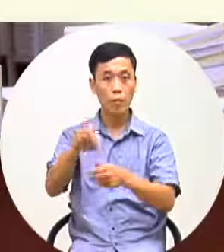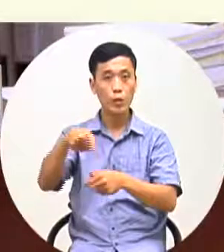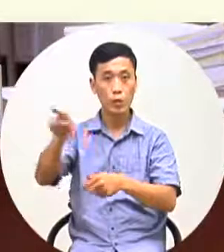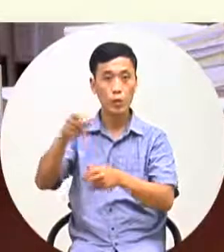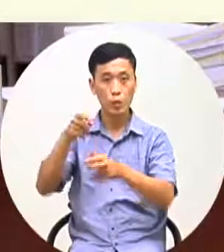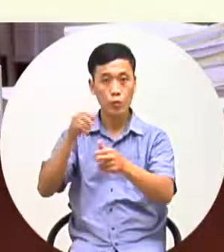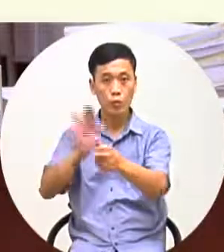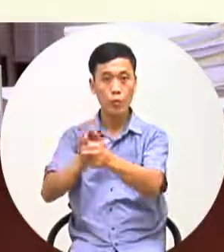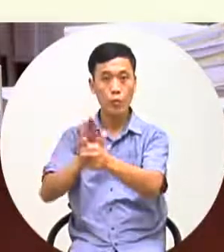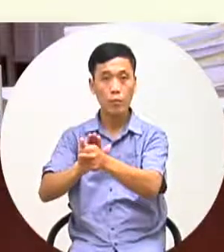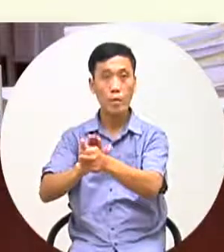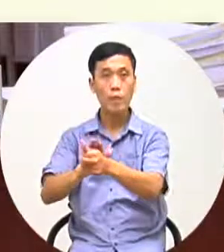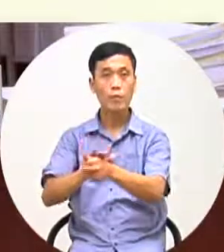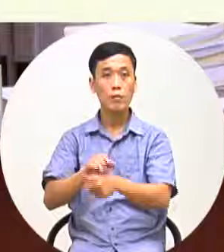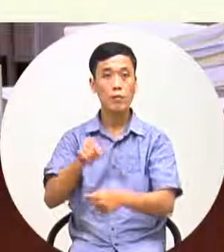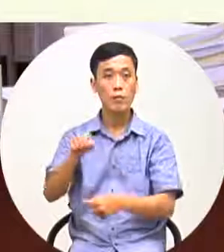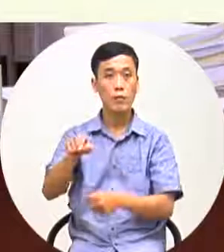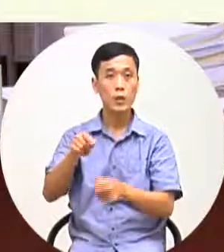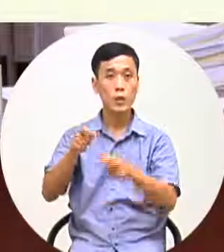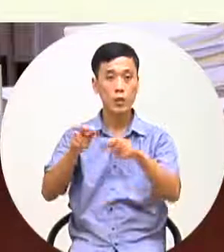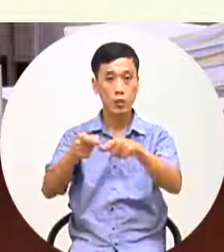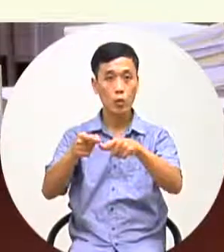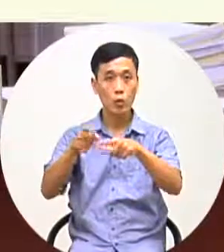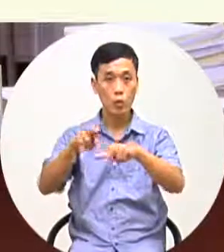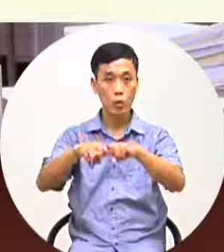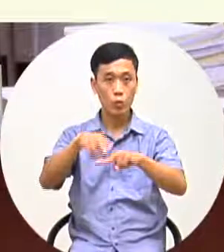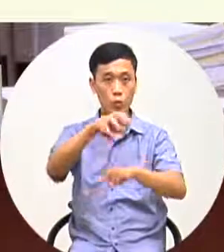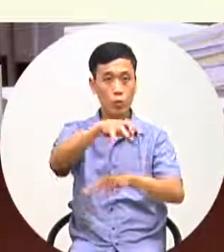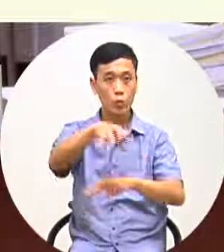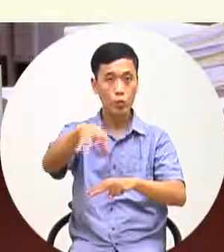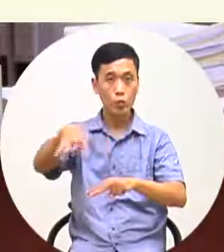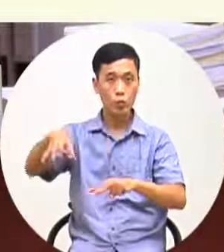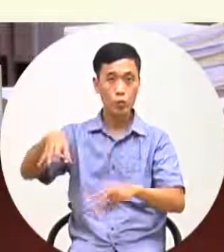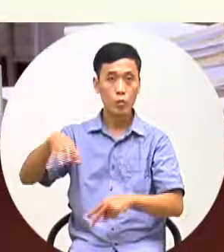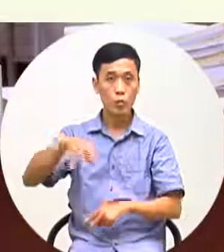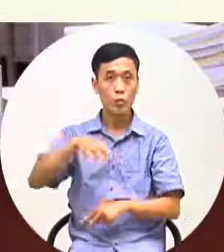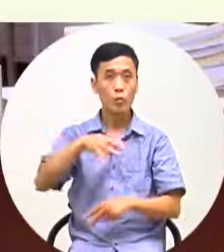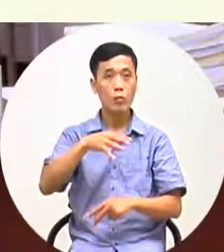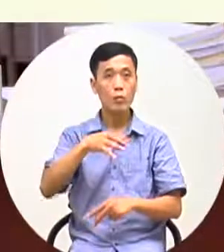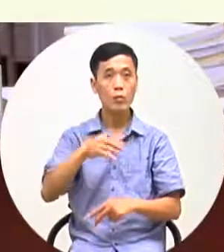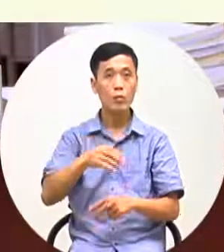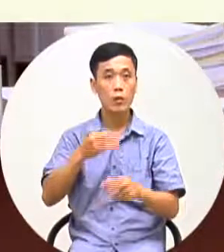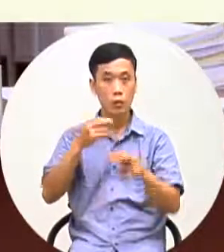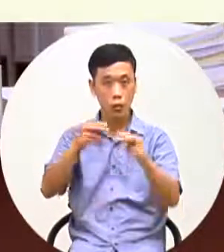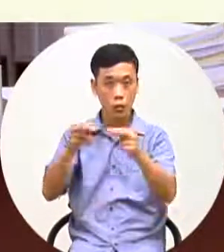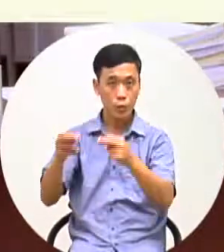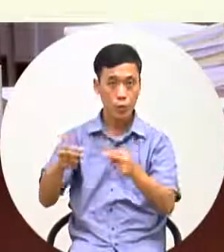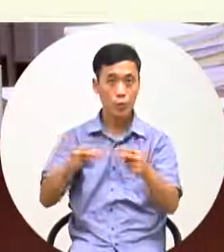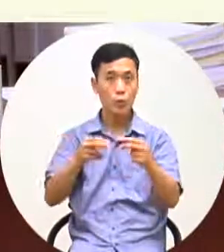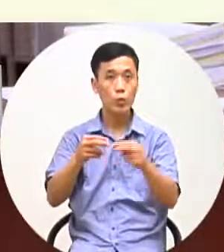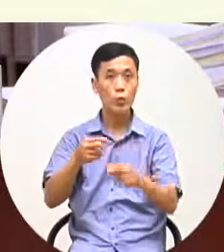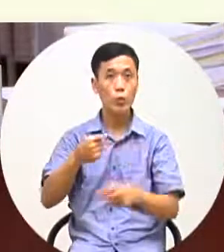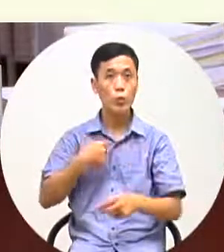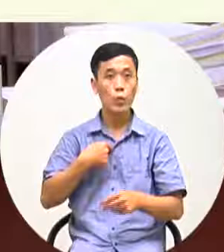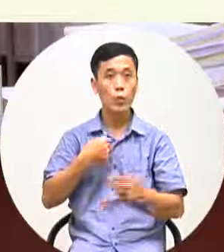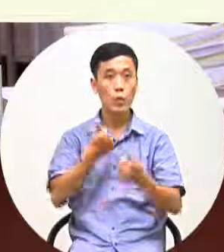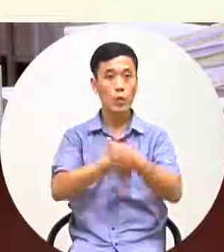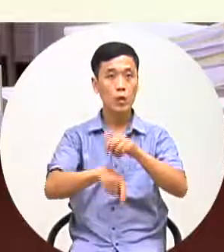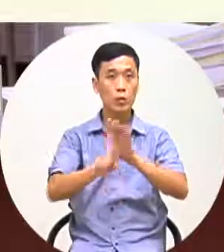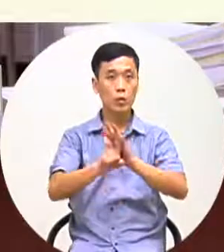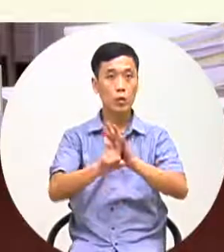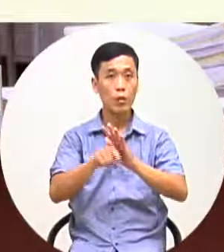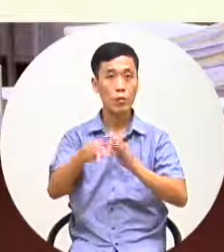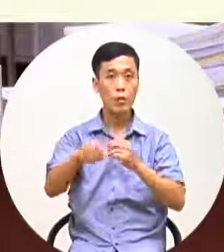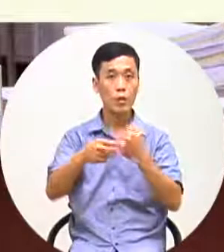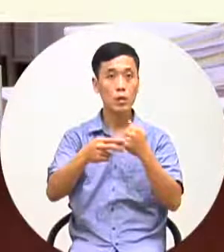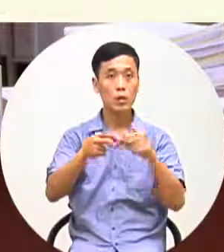公共设施咧，哦，啊，无样破破烂嘛，吼，啊，但遮咧，我代表中民里，哦，中仑里的里长啊，甲